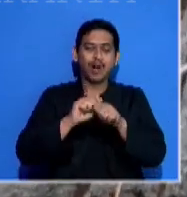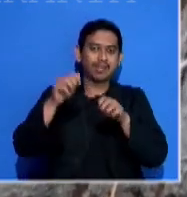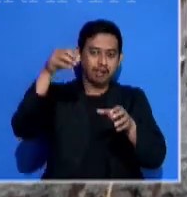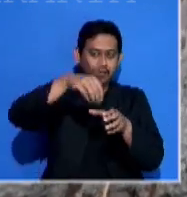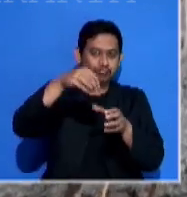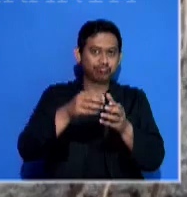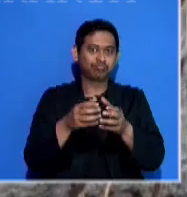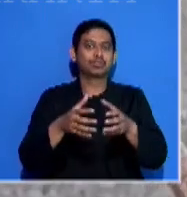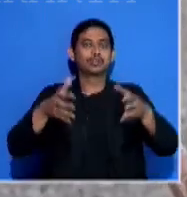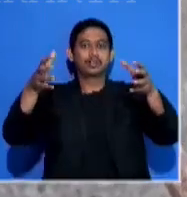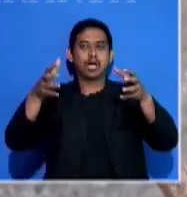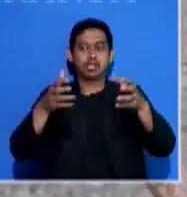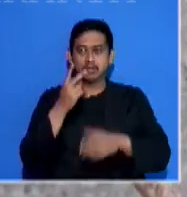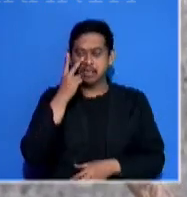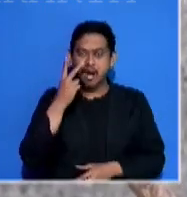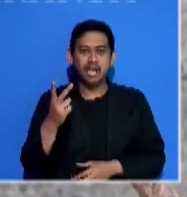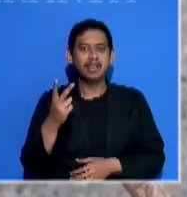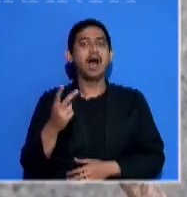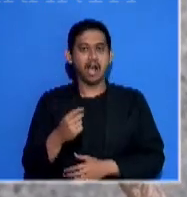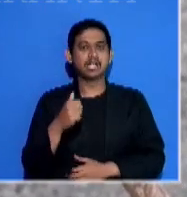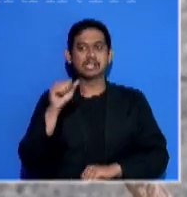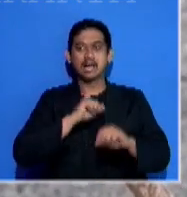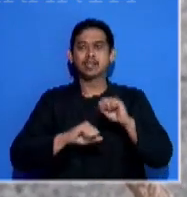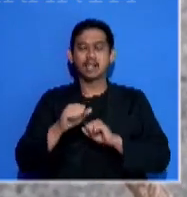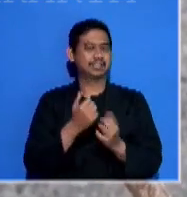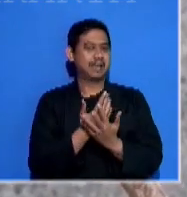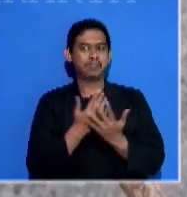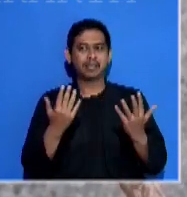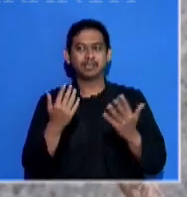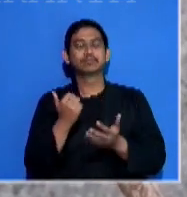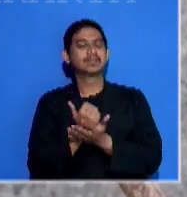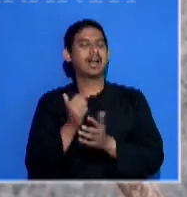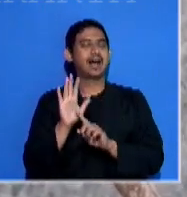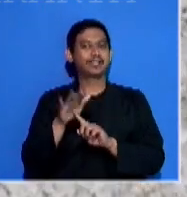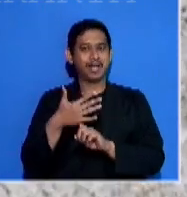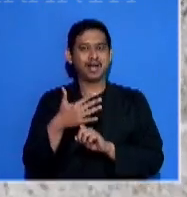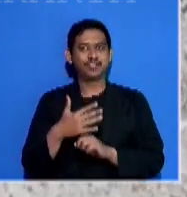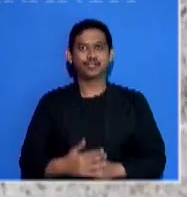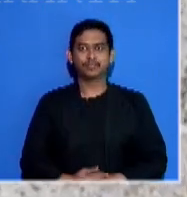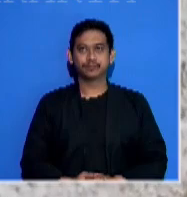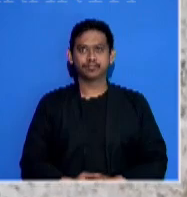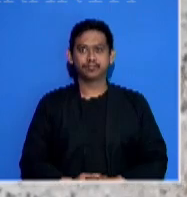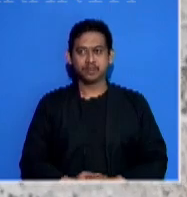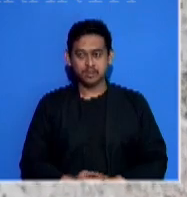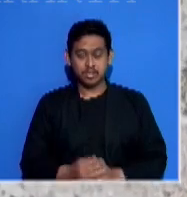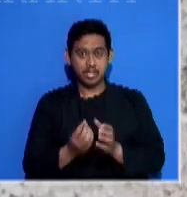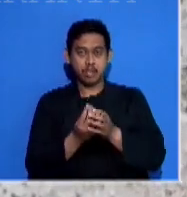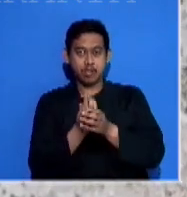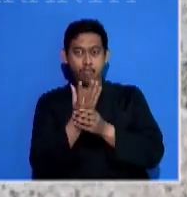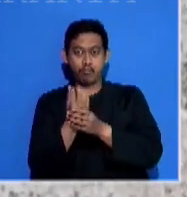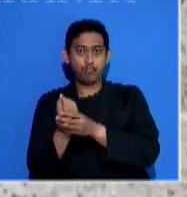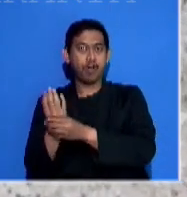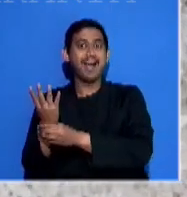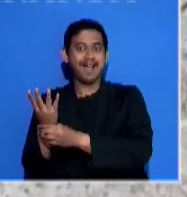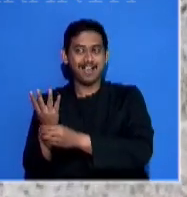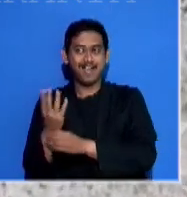menika kados ingkang dipun tindakaken dening warga dusun Kiringan Bantul menika. Kadhepun taneman toga ingkang dipun budidaya dening warga ing